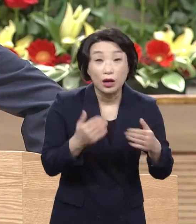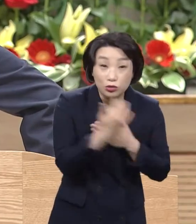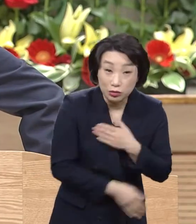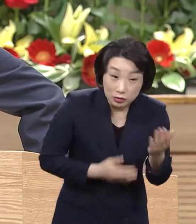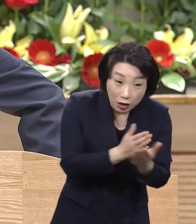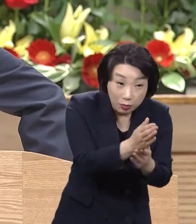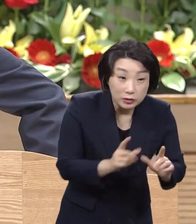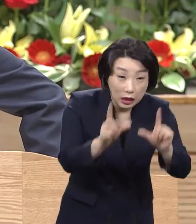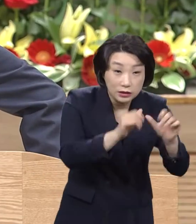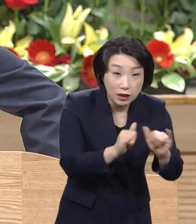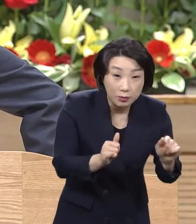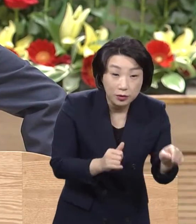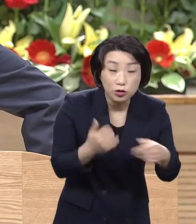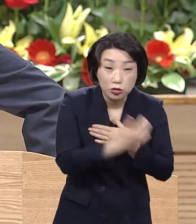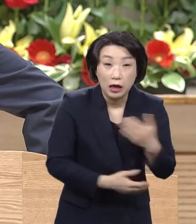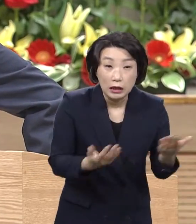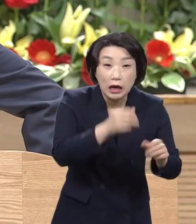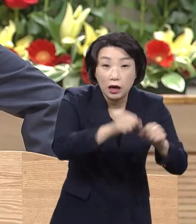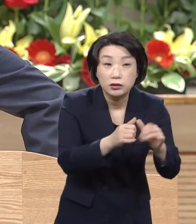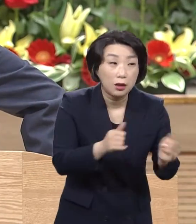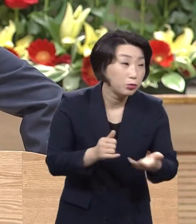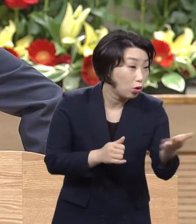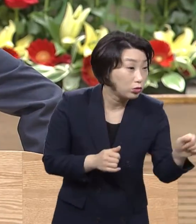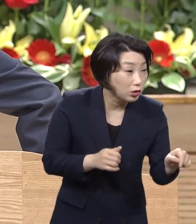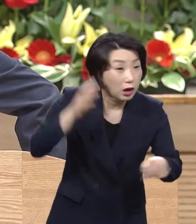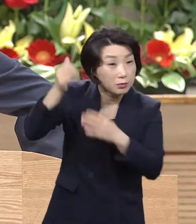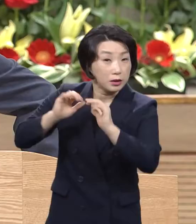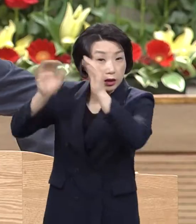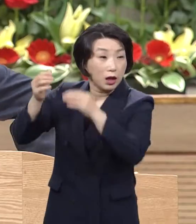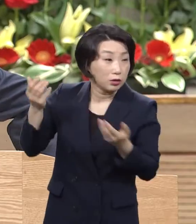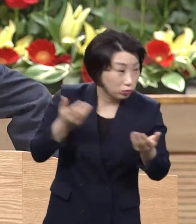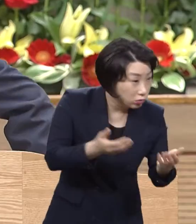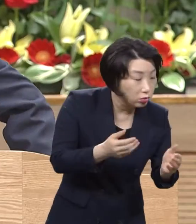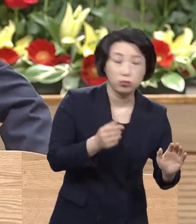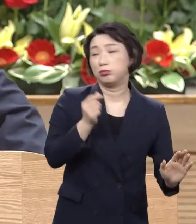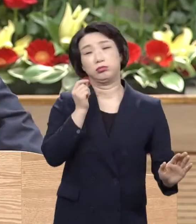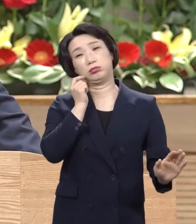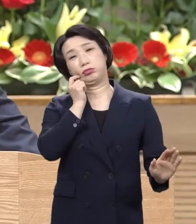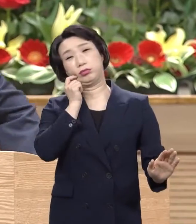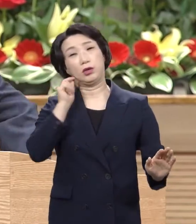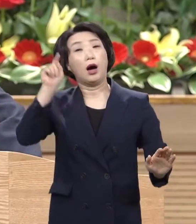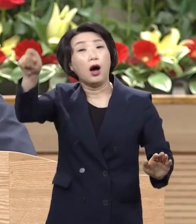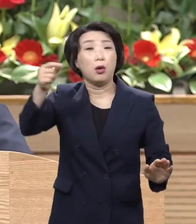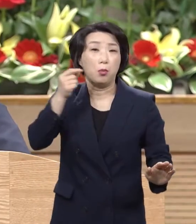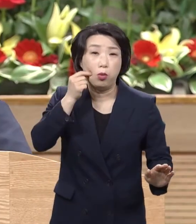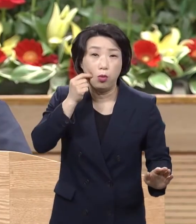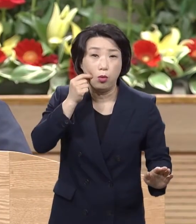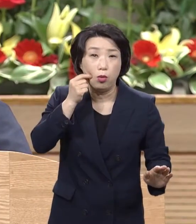육신으로 사는 자와 육신의 일을 하는 자는 하나님의 나라를 절대 못 간다.